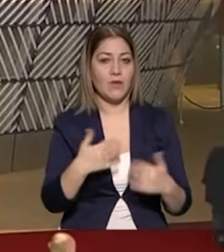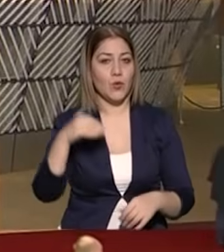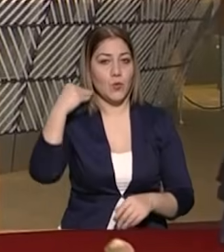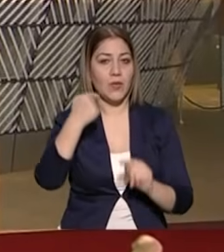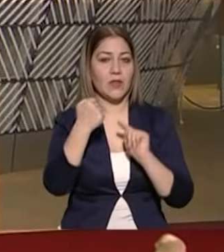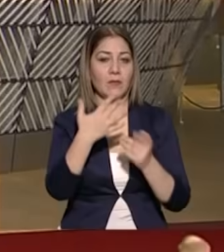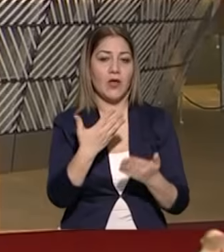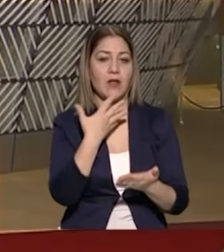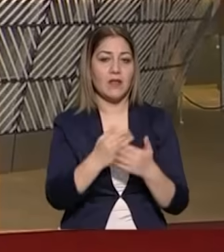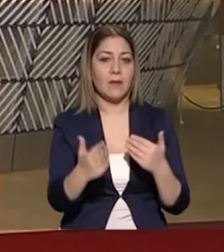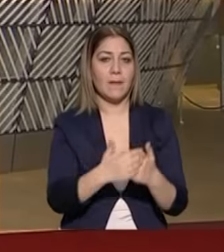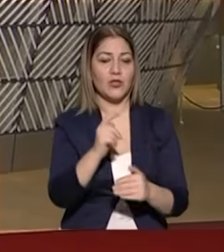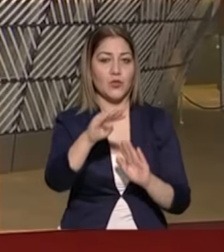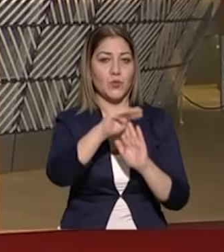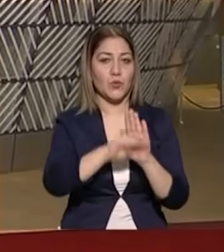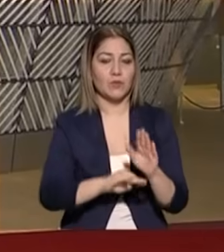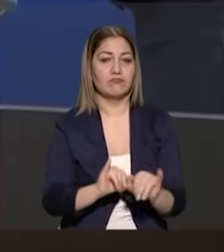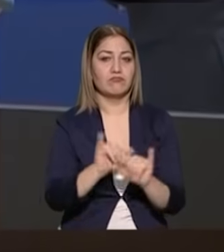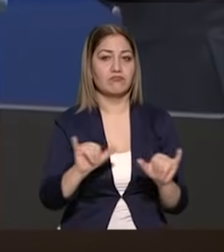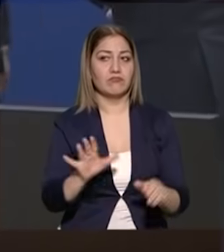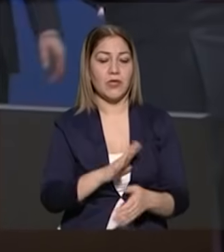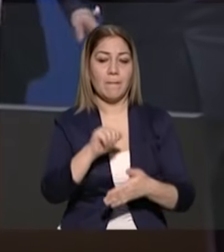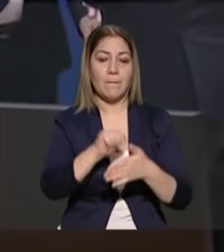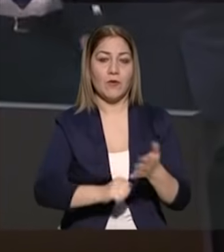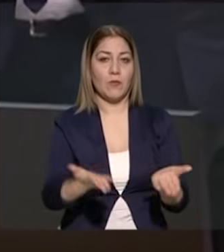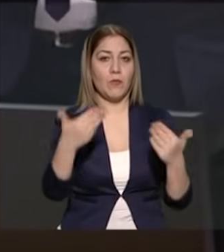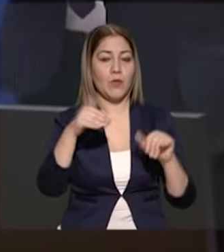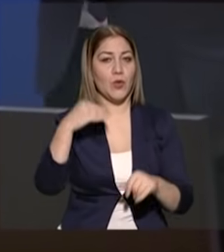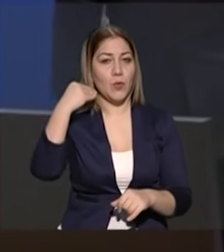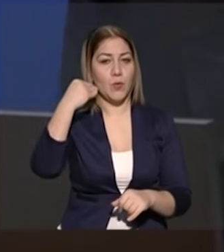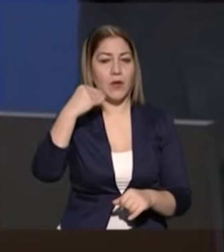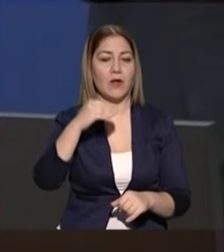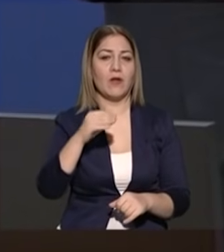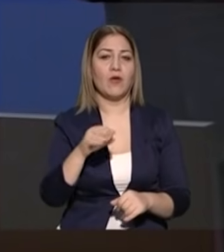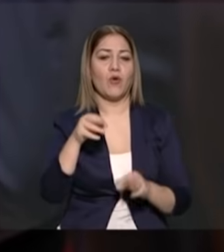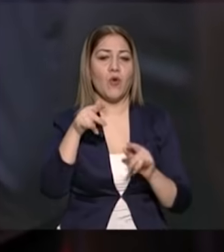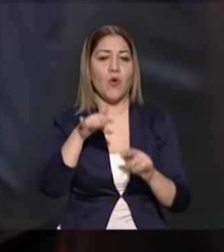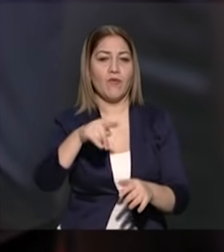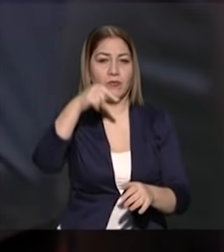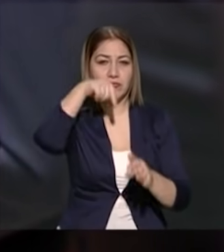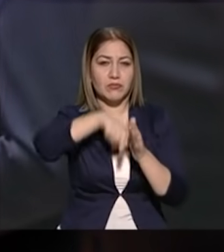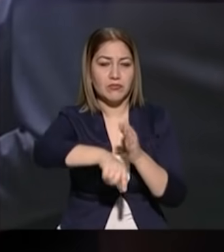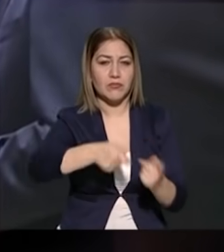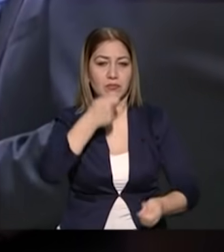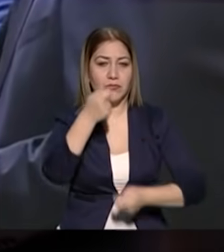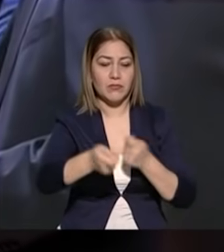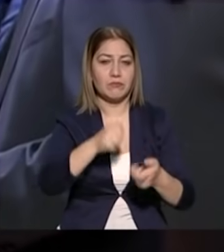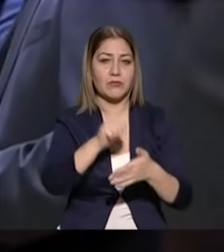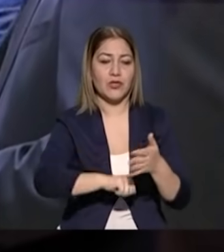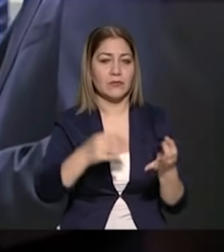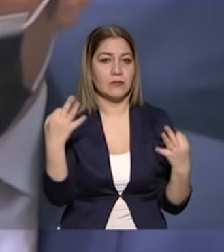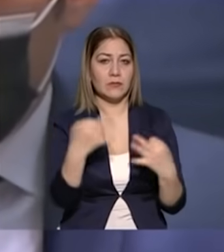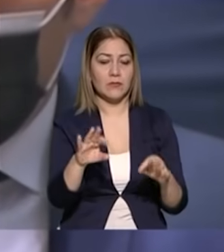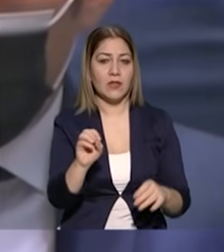դեմ անհատական պատժամիջոցների ցուցակը։ Որոշման պատճառը Թուրքիայի կողմից ապօրինի հորատումն է արևելյան միջերկրական ծովում, ասված է հայտարարության մեջ։ Ավելի